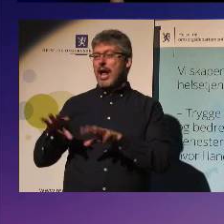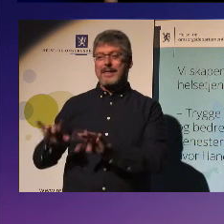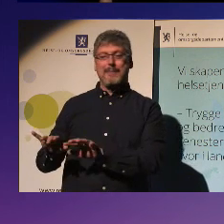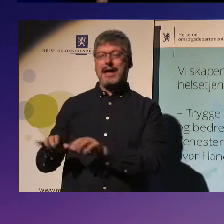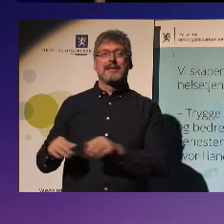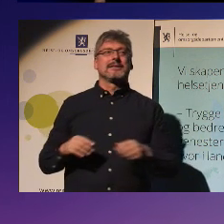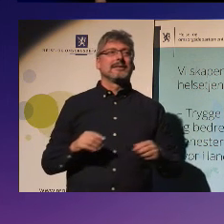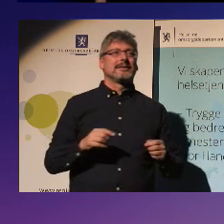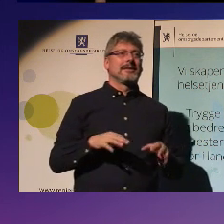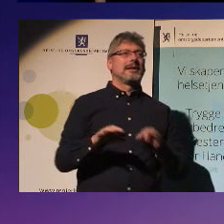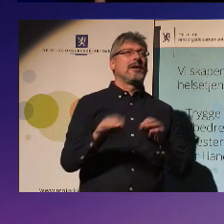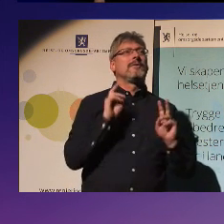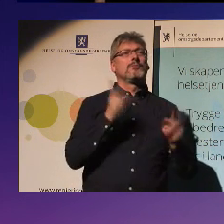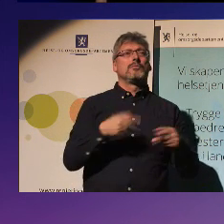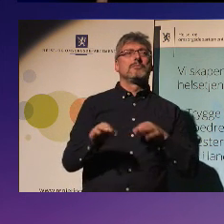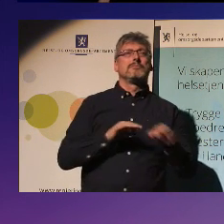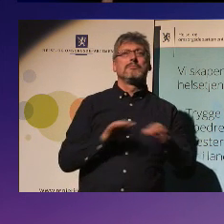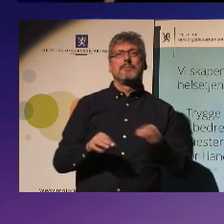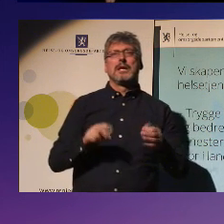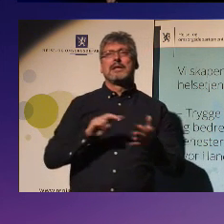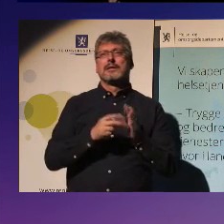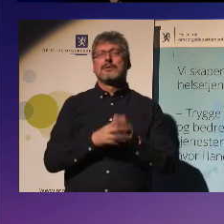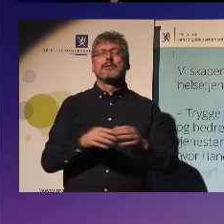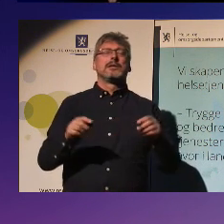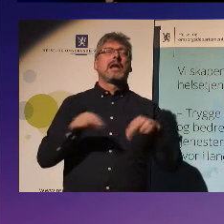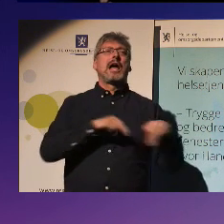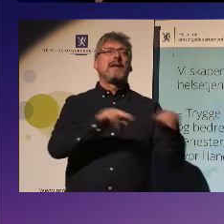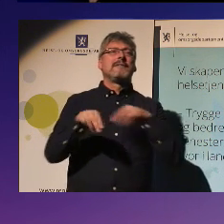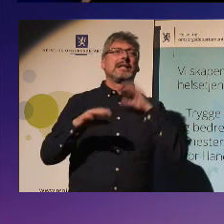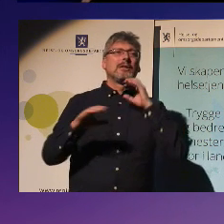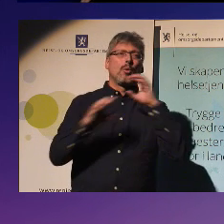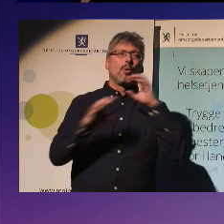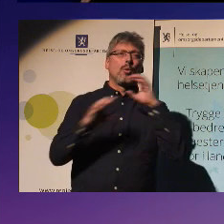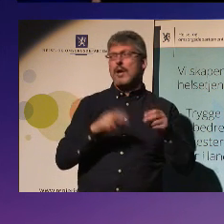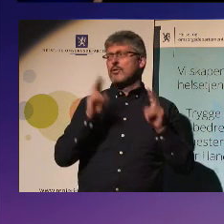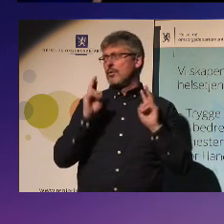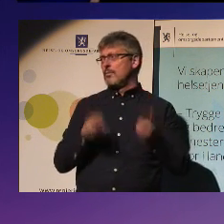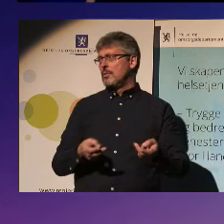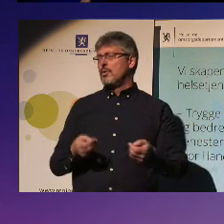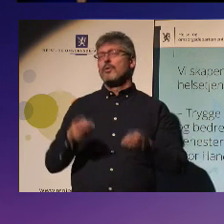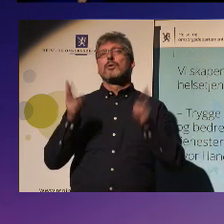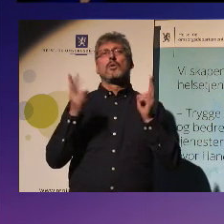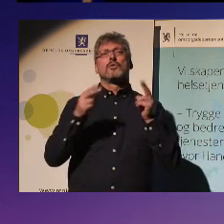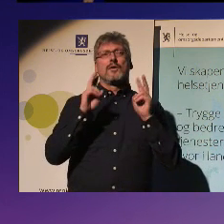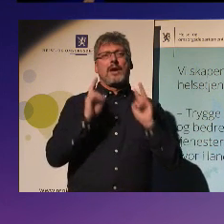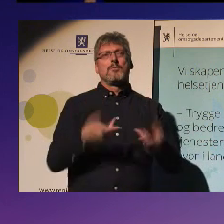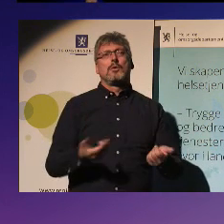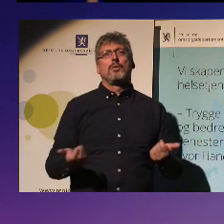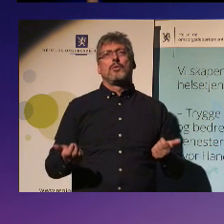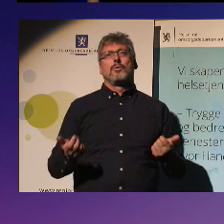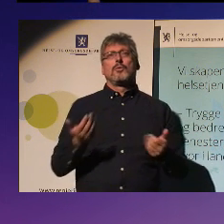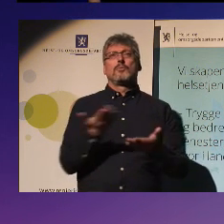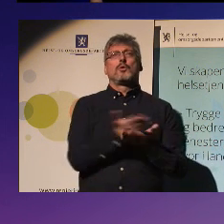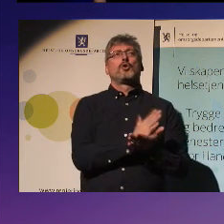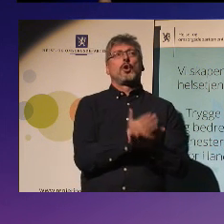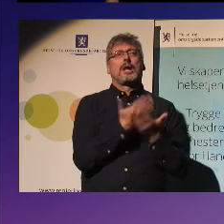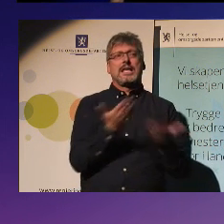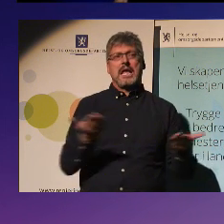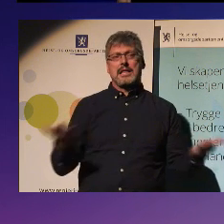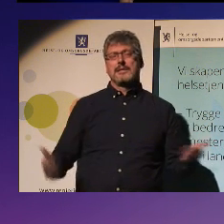Spillteknologi tar vi I bruk. Videokommunikasjon har vi brukt. Det har vi også brukt på